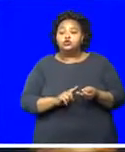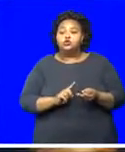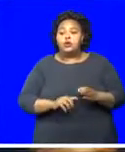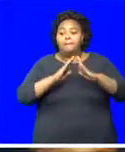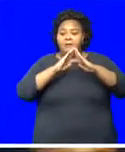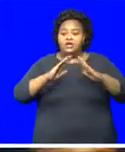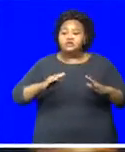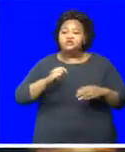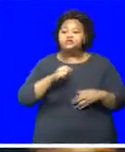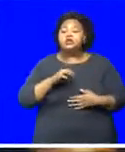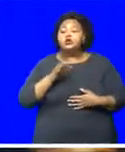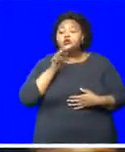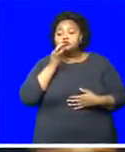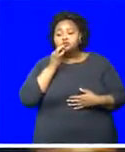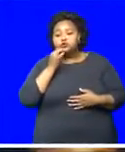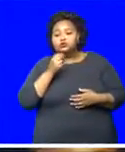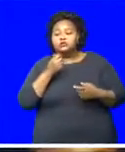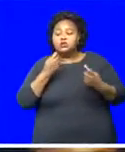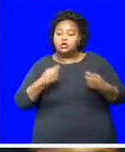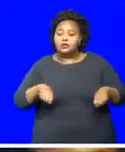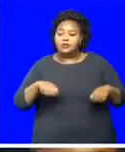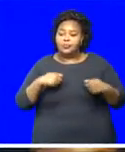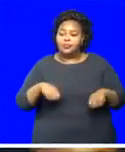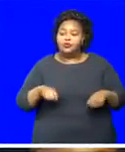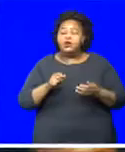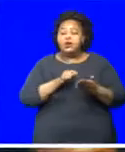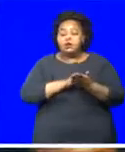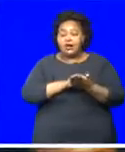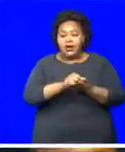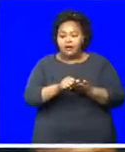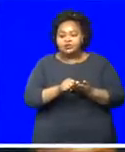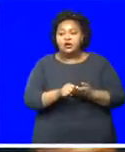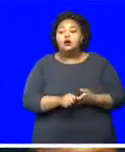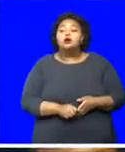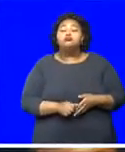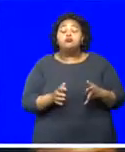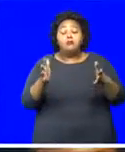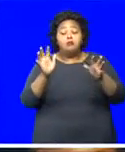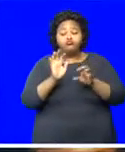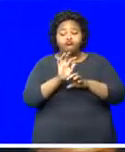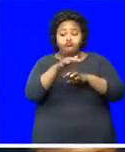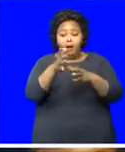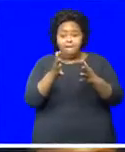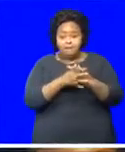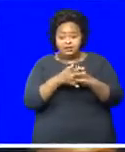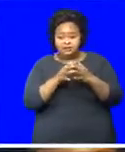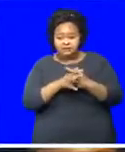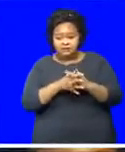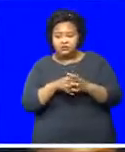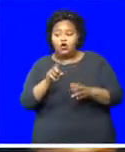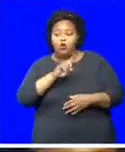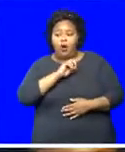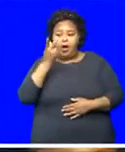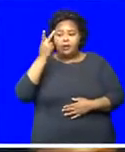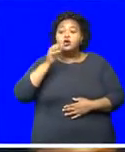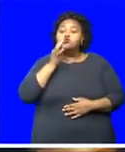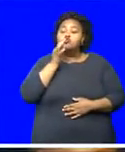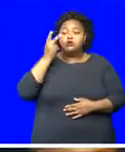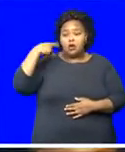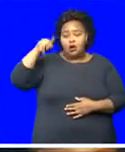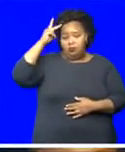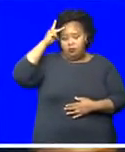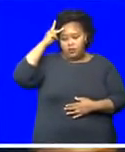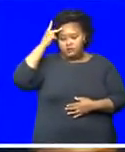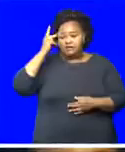abantu labasha kubuke imigomo lebukele eTindzaba abantu labasha eveni lokuvedwe ngobhalo omncane lelitiko naniki